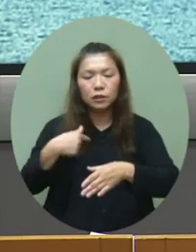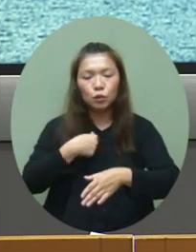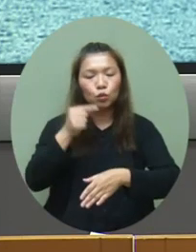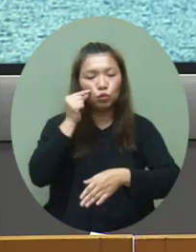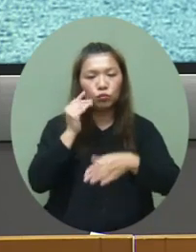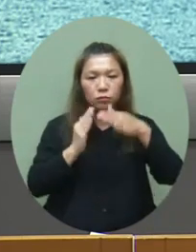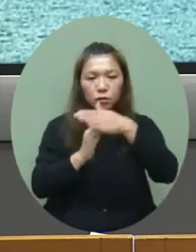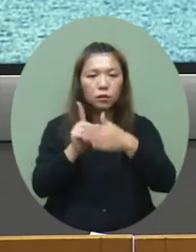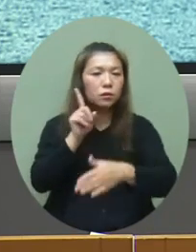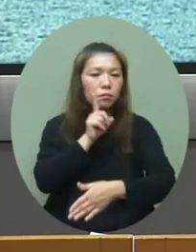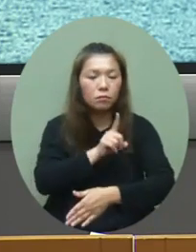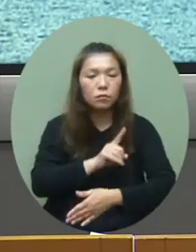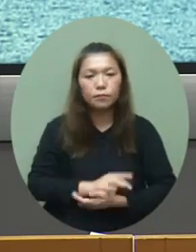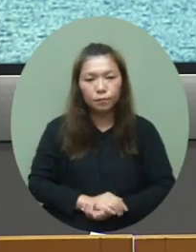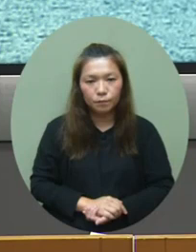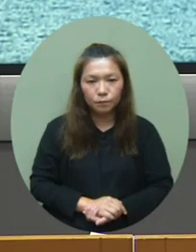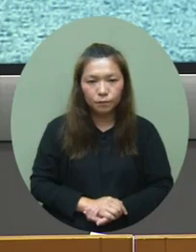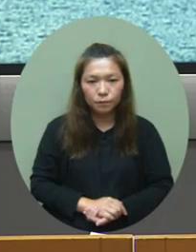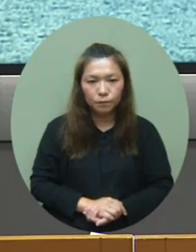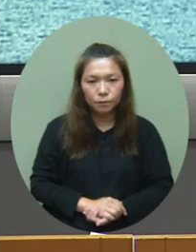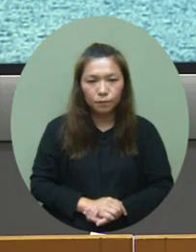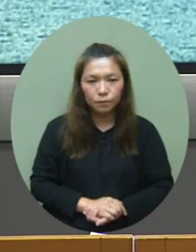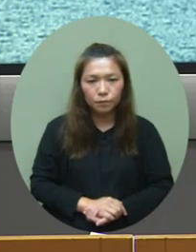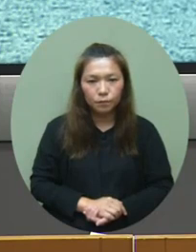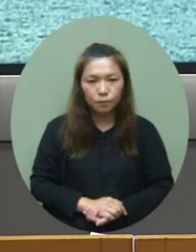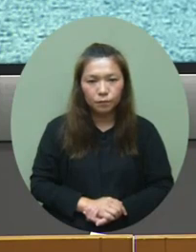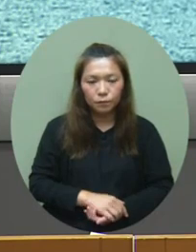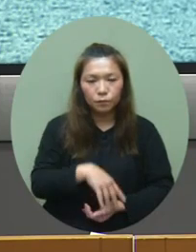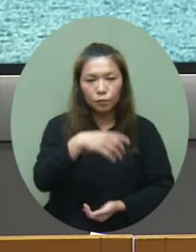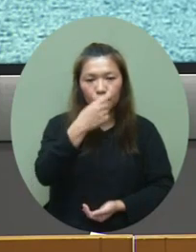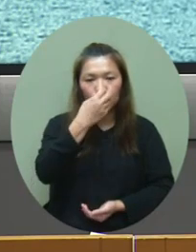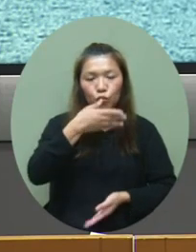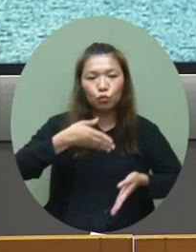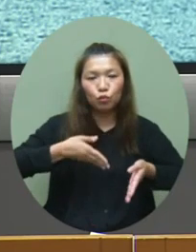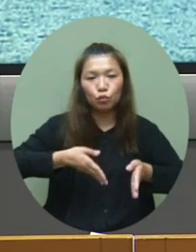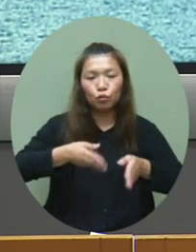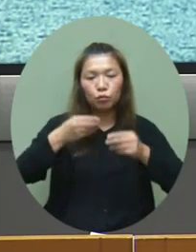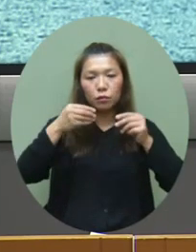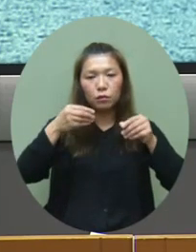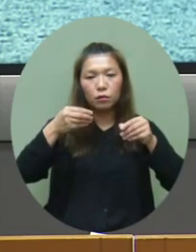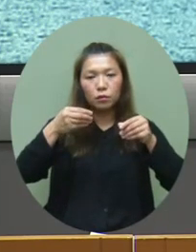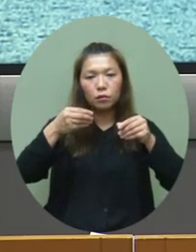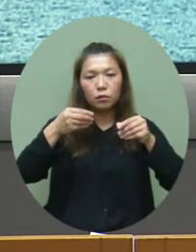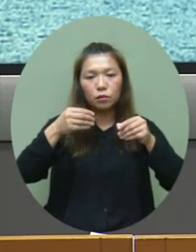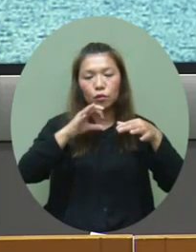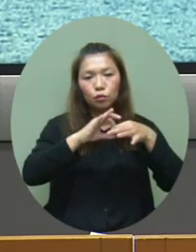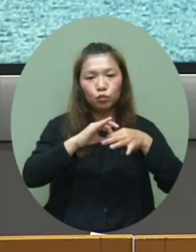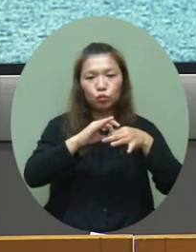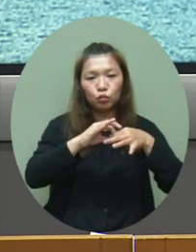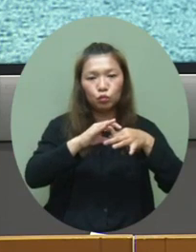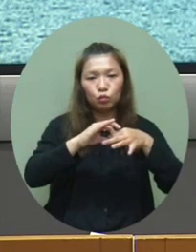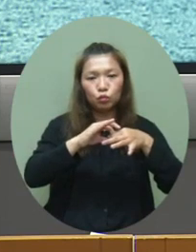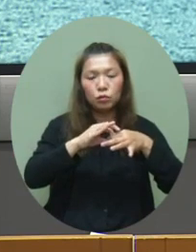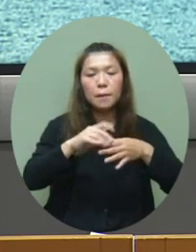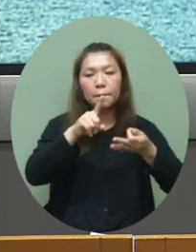課、停止面授課堂1個禮拜嘅。就係、是、香港道教聯合會雲村吳